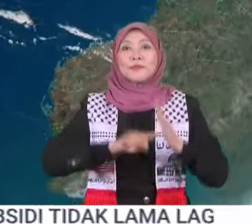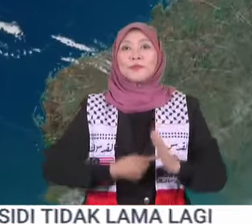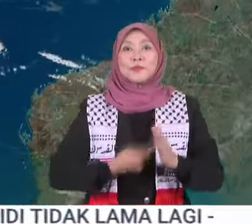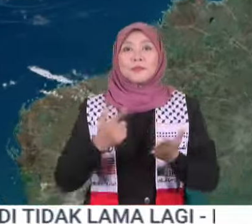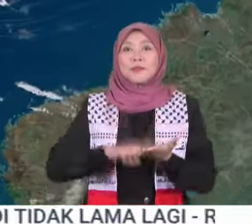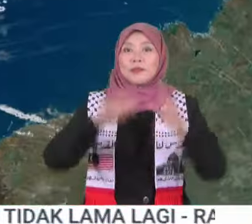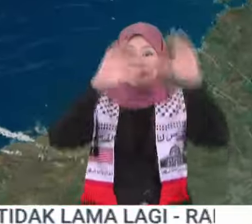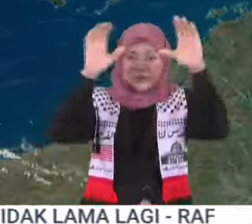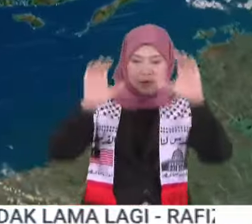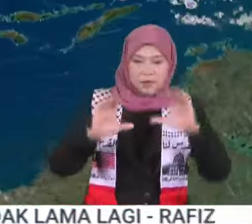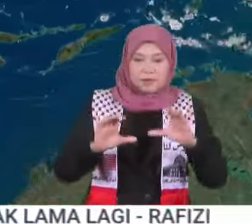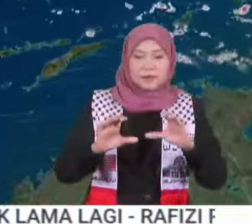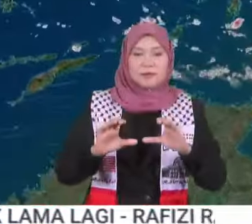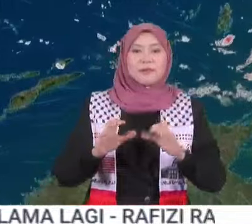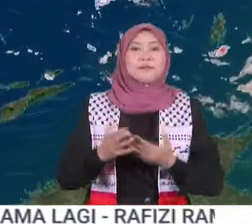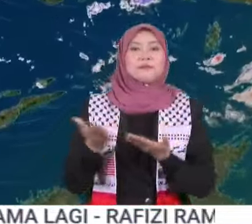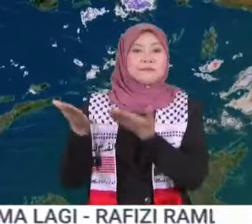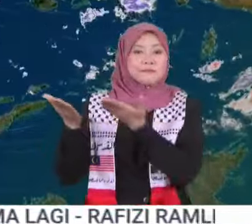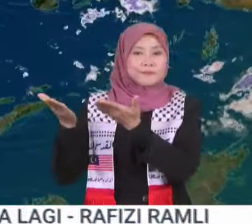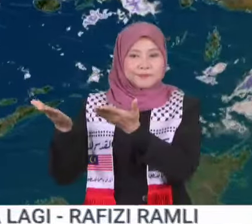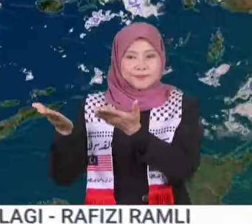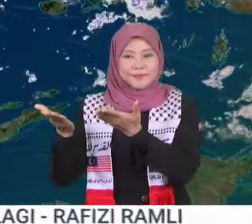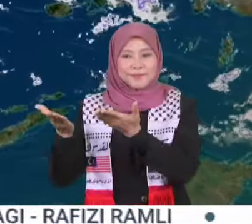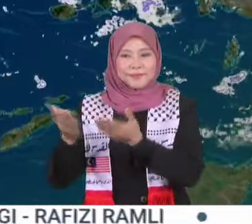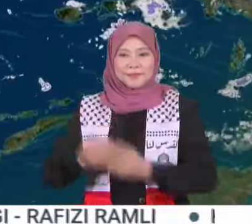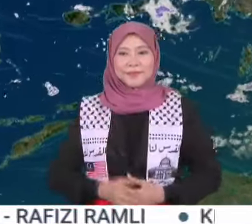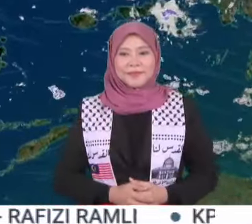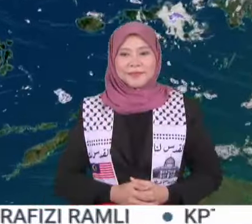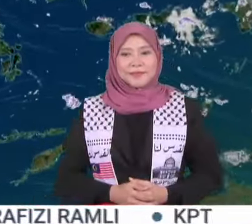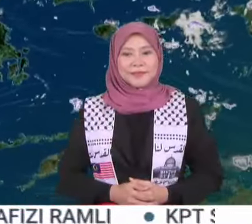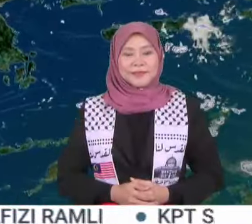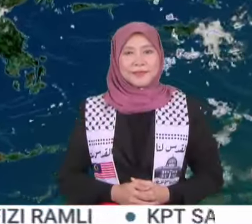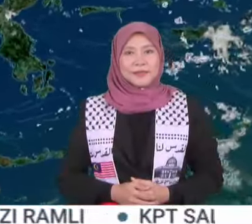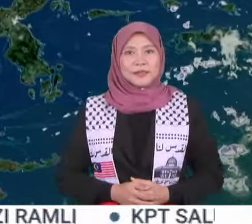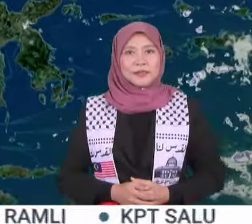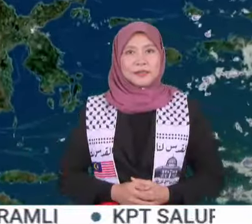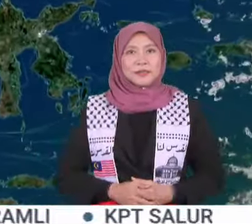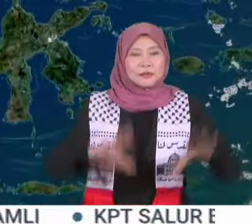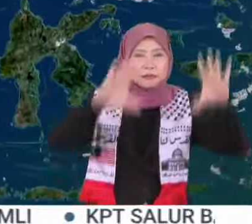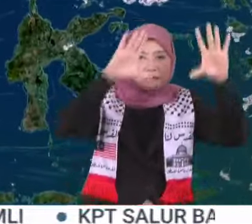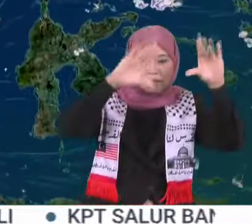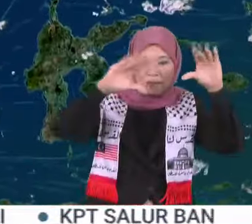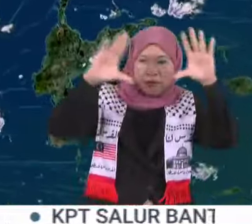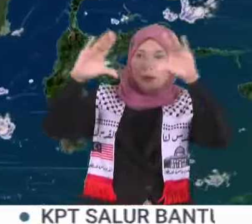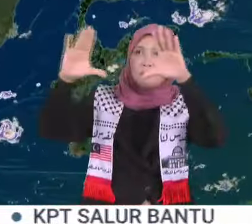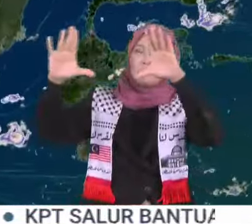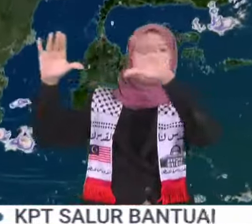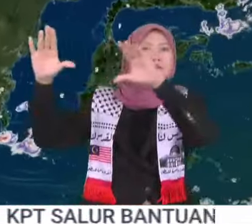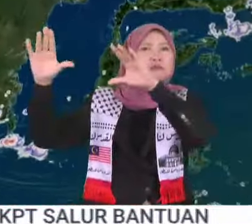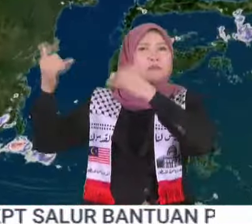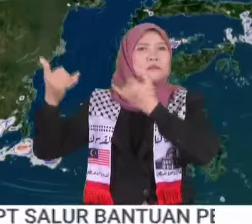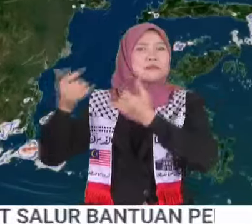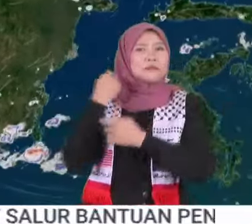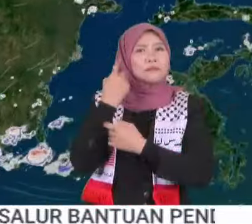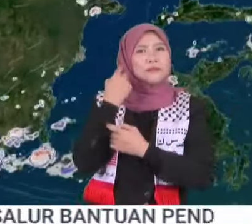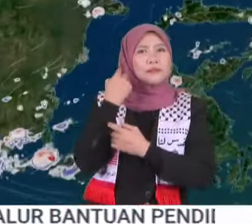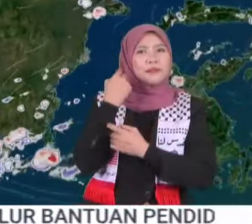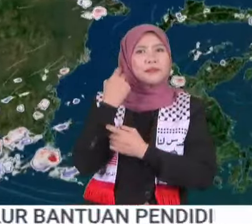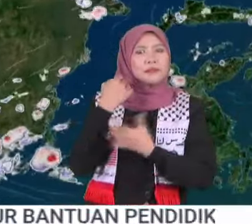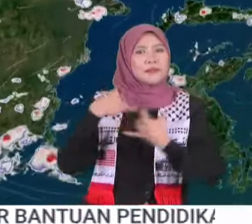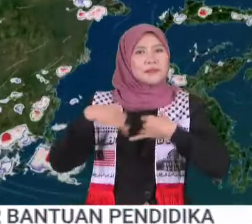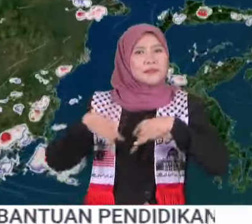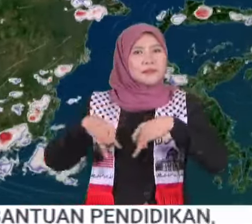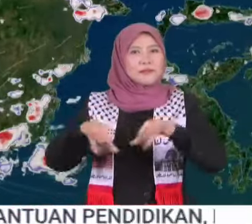laporan cuaca dengan melihat kepada paparan imej satelit pada petang ini. Kelompok awan aktif yang sebentar tadi masih